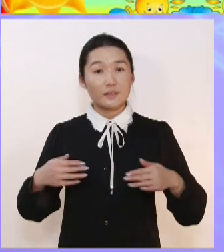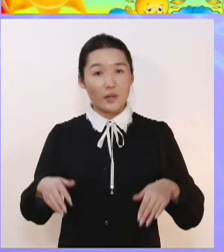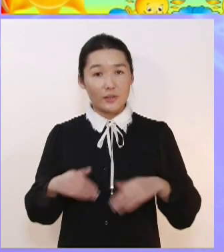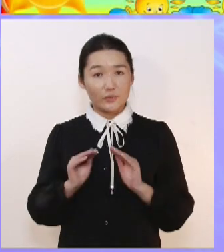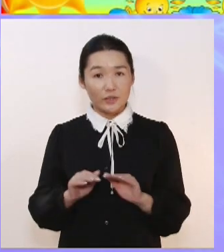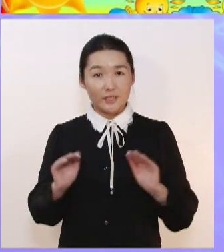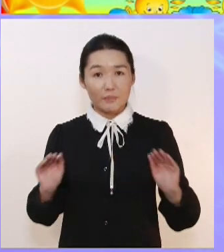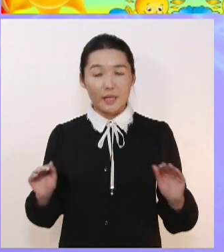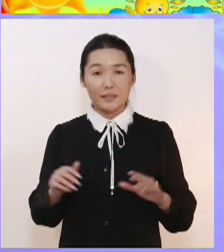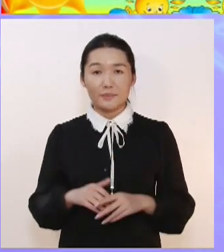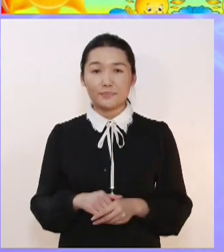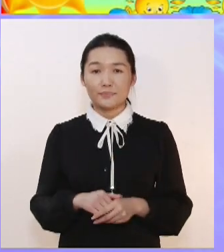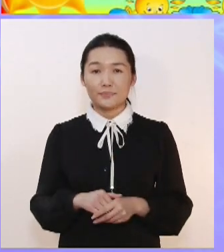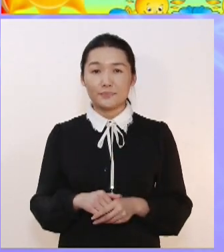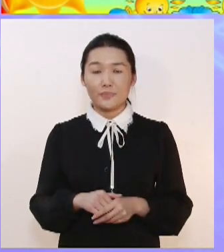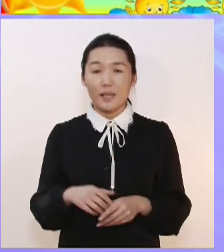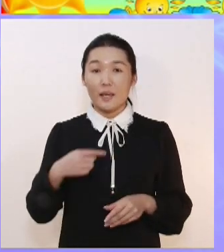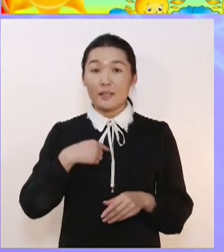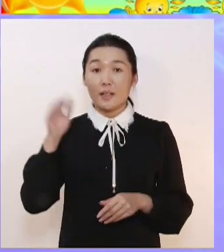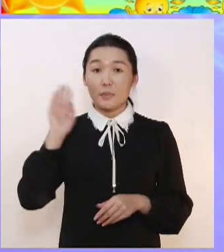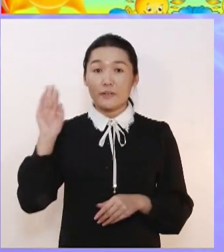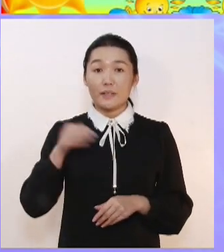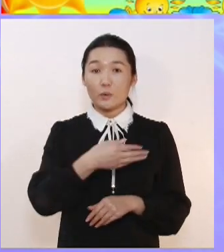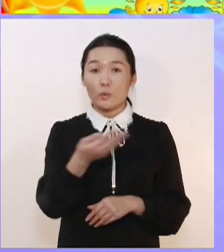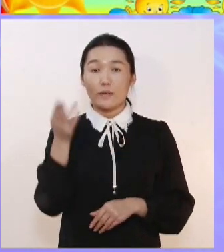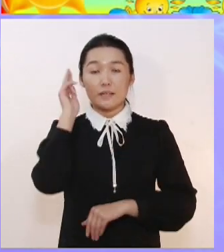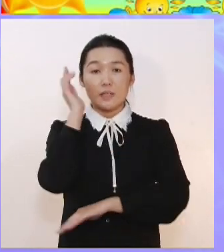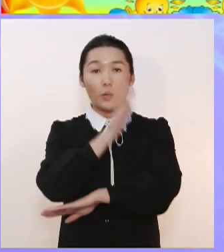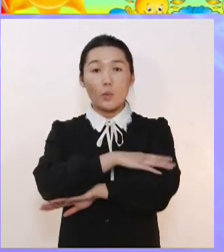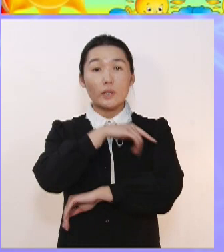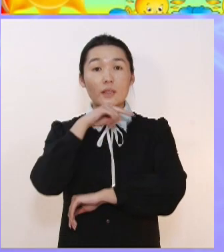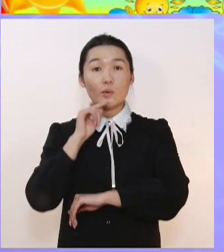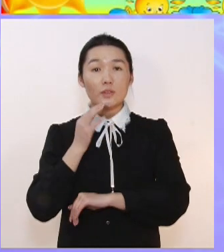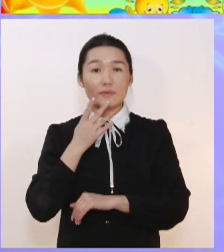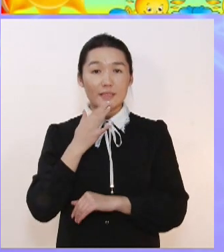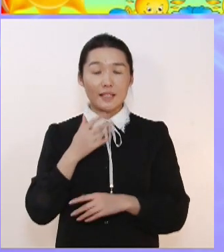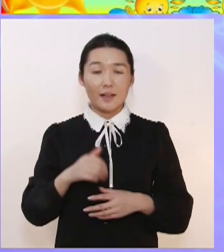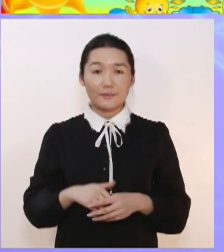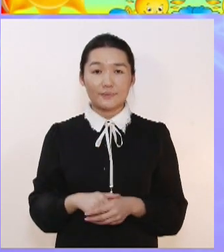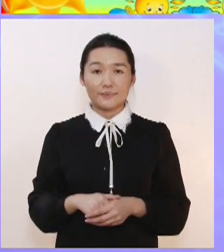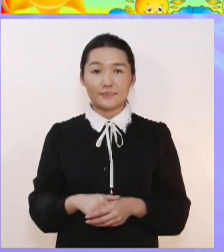Здравствуйте, ребята! Я приветствую вас на уроке русского языка.